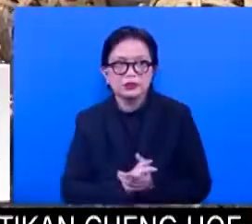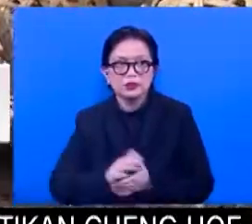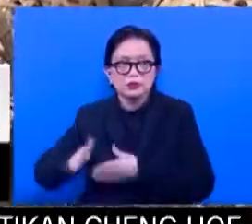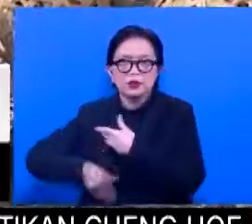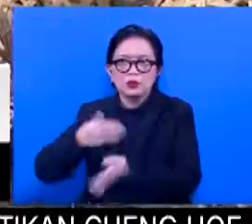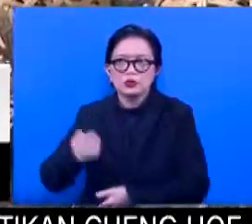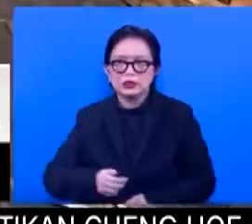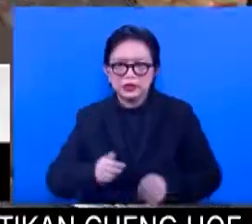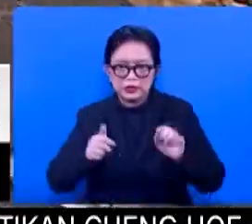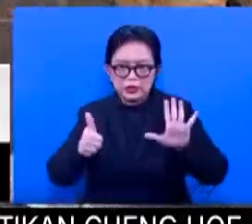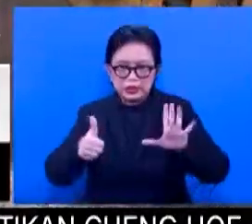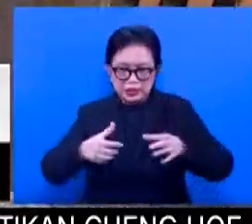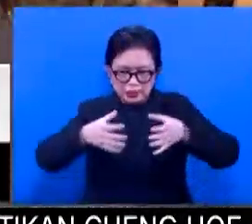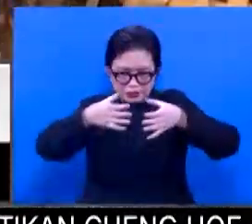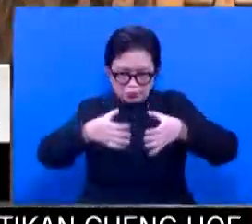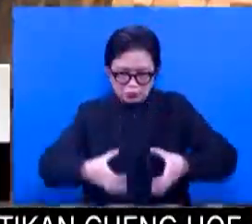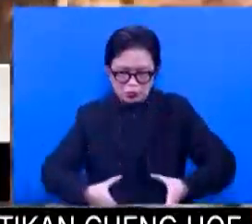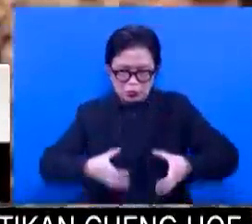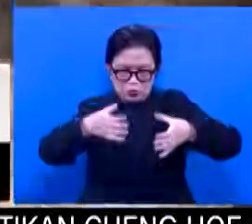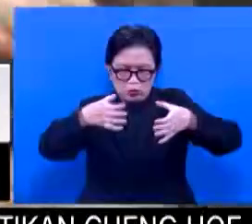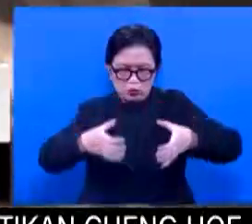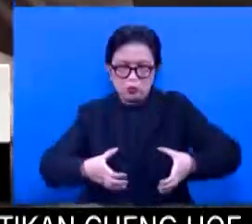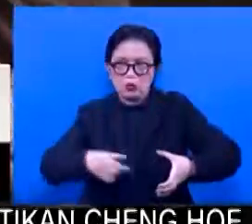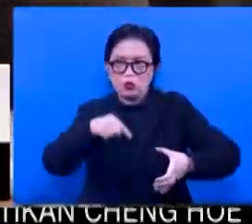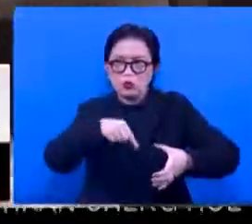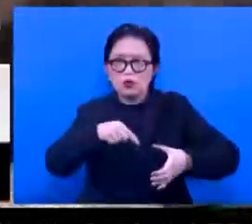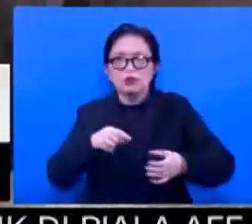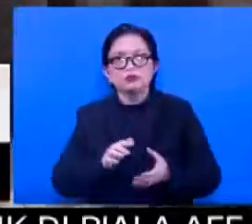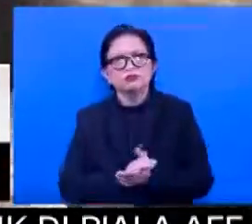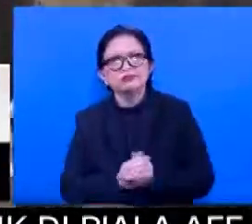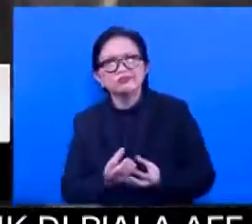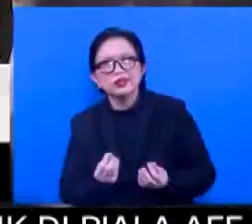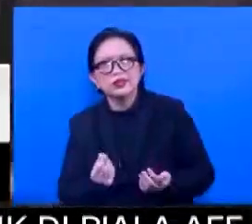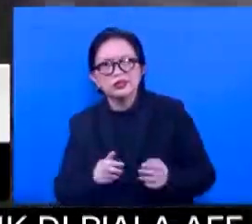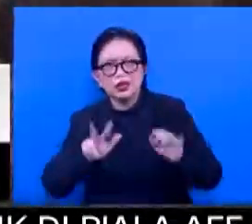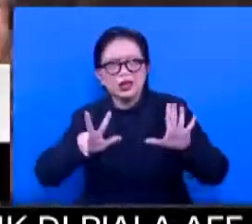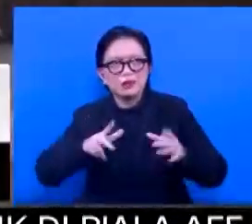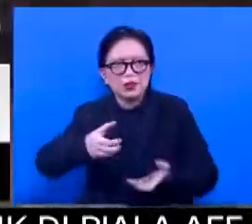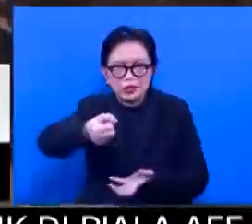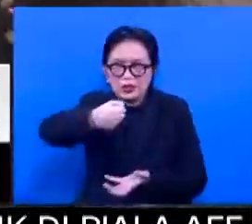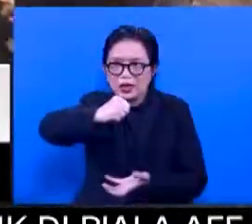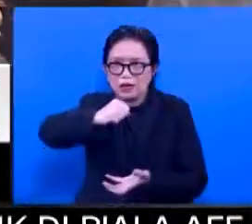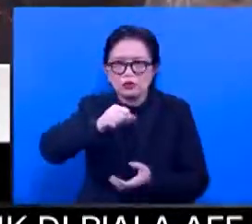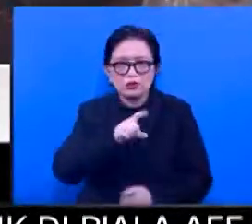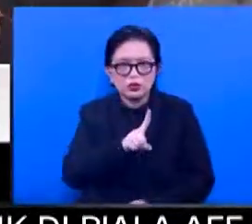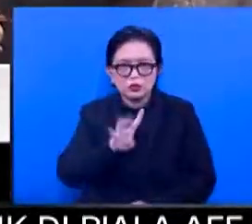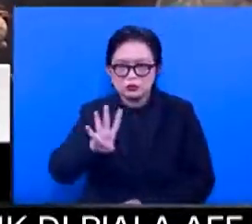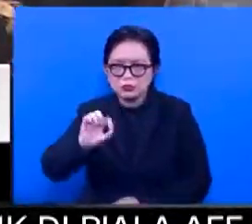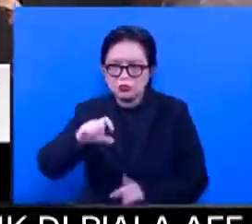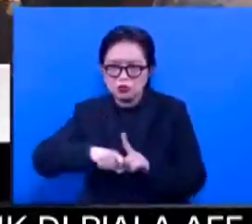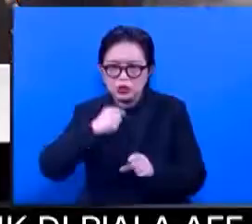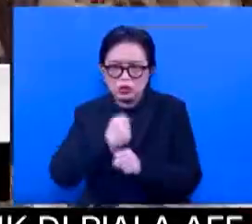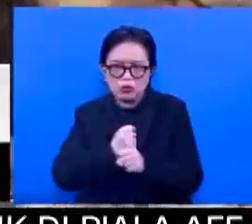tong tempurung kelapa. Satu tong tempurung kelapa diperoleh dari sekitar 8 karung atau 140 kg batok